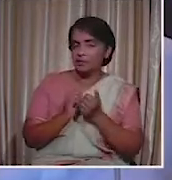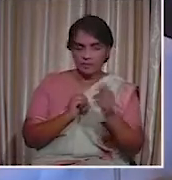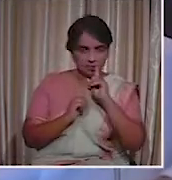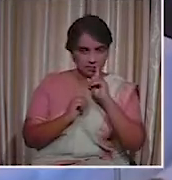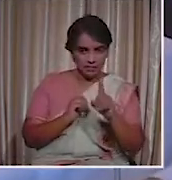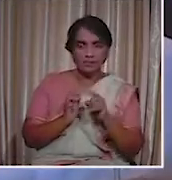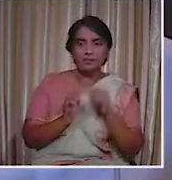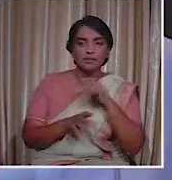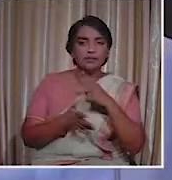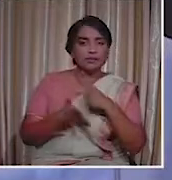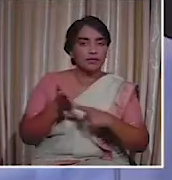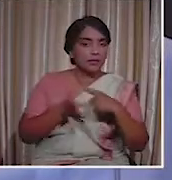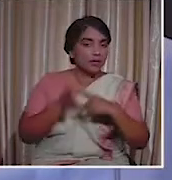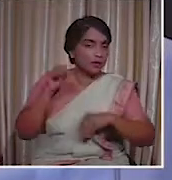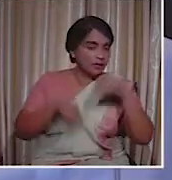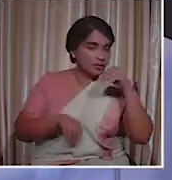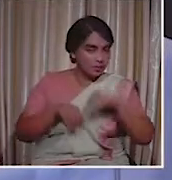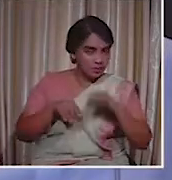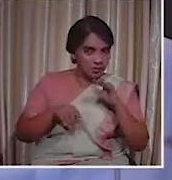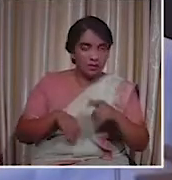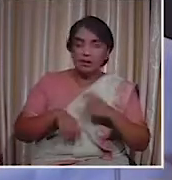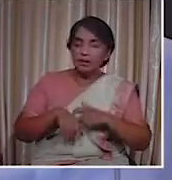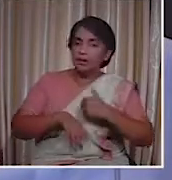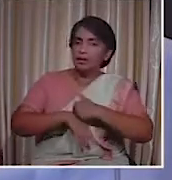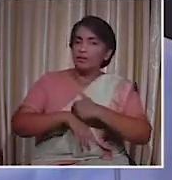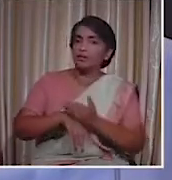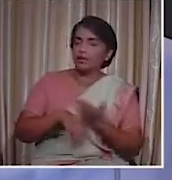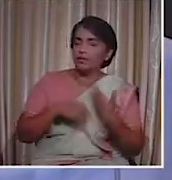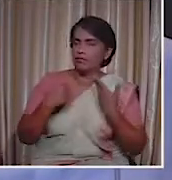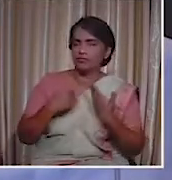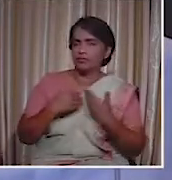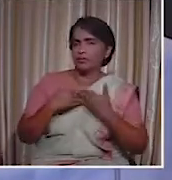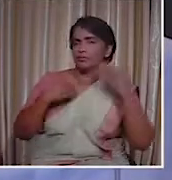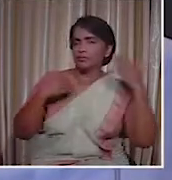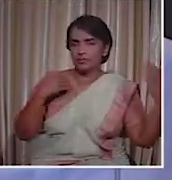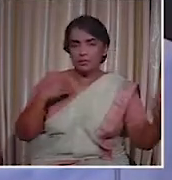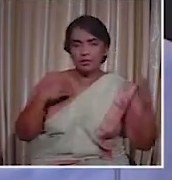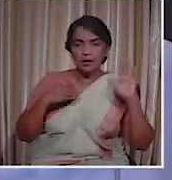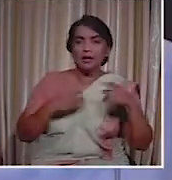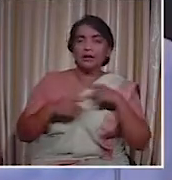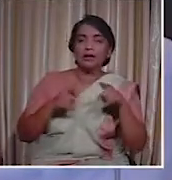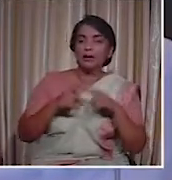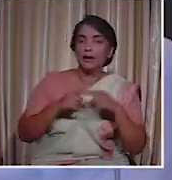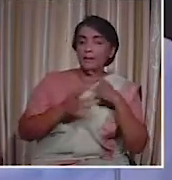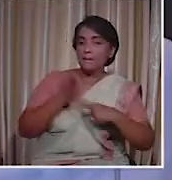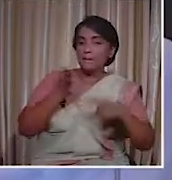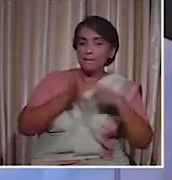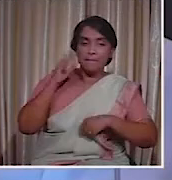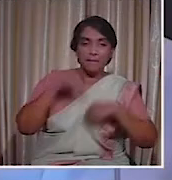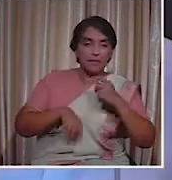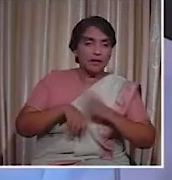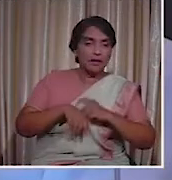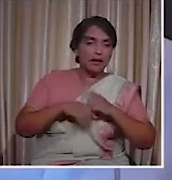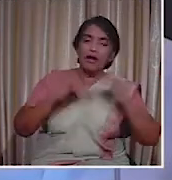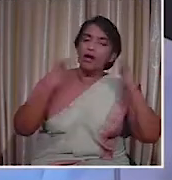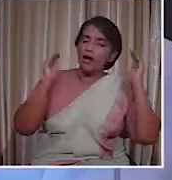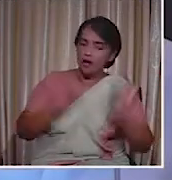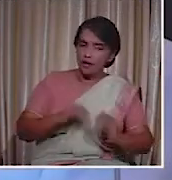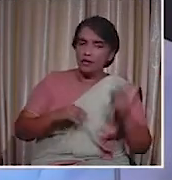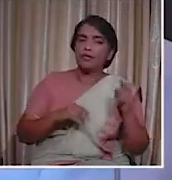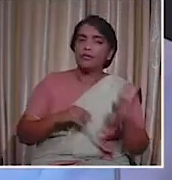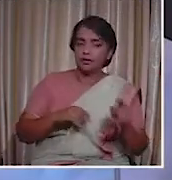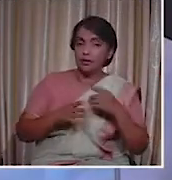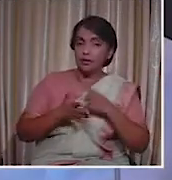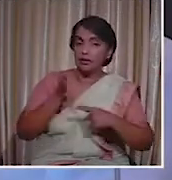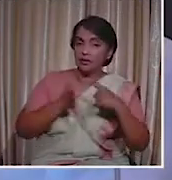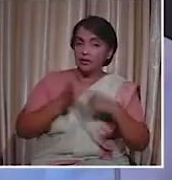තිබෙනු. මැතිවරණය සඳහා ගතවන කාලය දීර්ඝවල නිසා මැතිවරණ කාලය අඩු කළ යුතුවත් මැතිවරණ